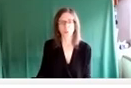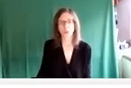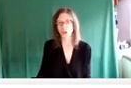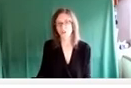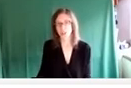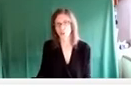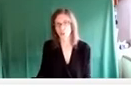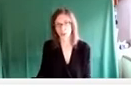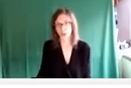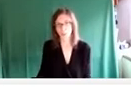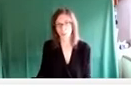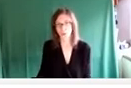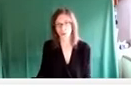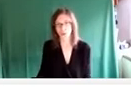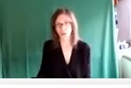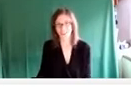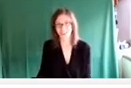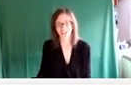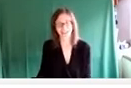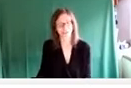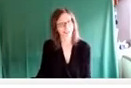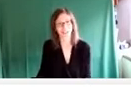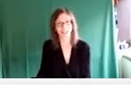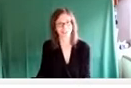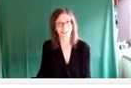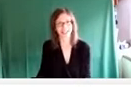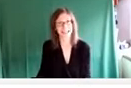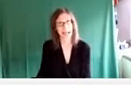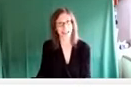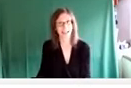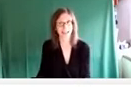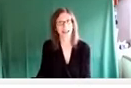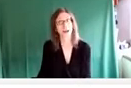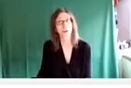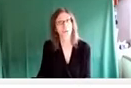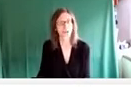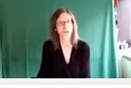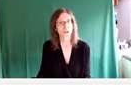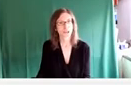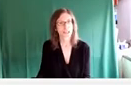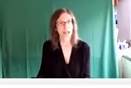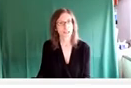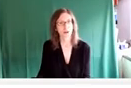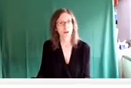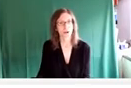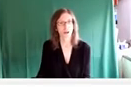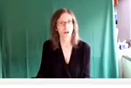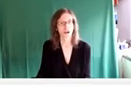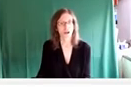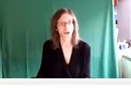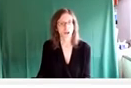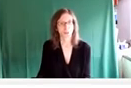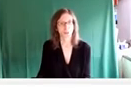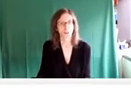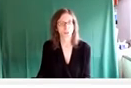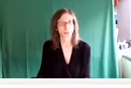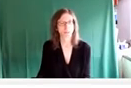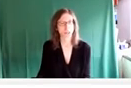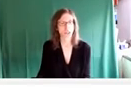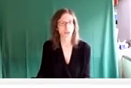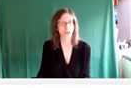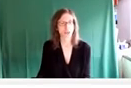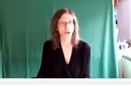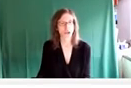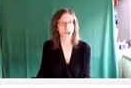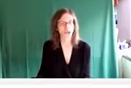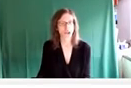ce oui-là vient toujours de la même recherche qui a été faite il y a comme 10 ans, qui dit oui, il y a plus de citations. Puis ça